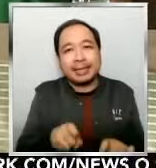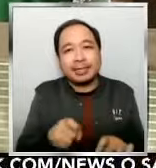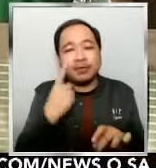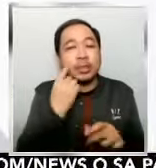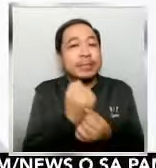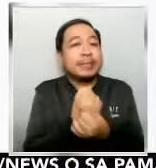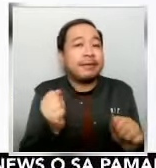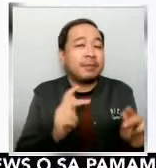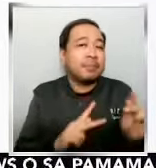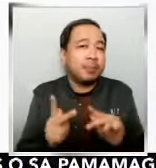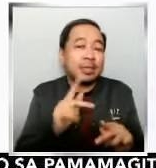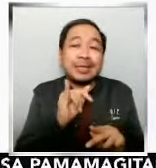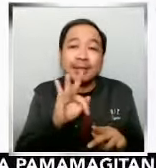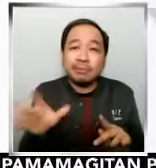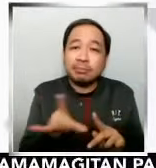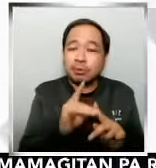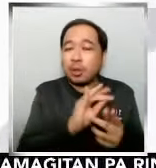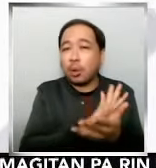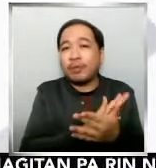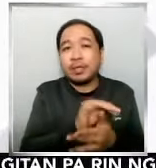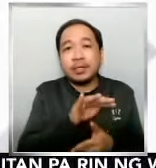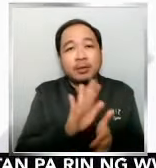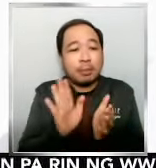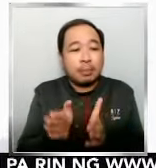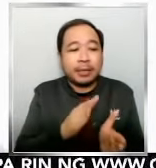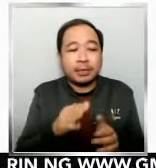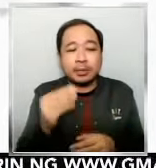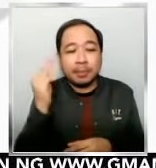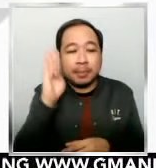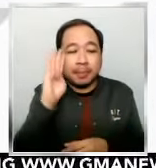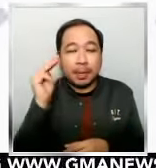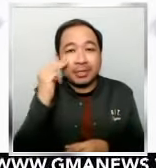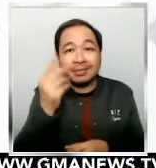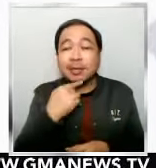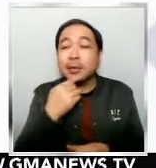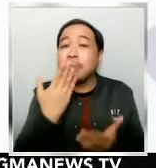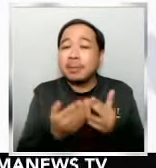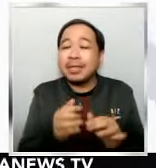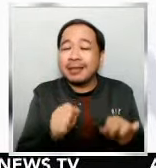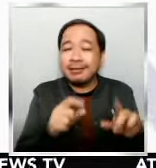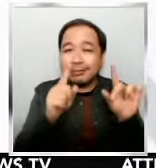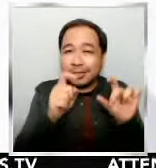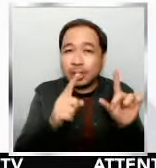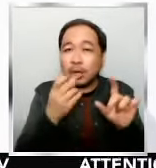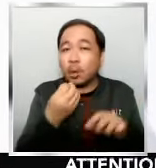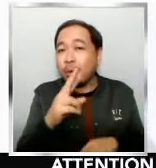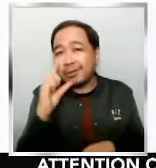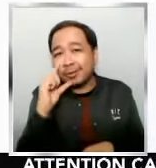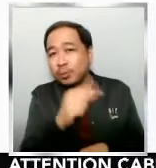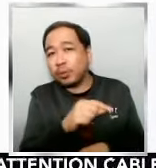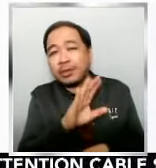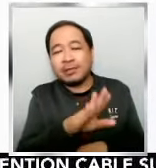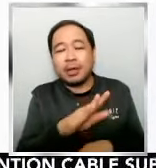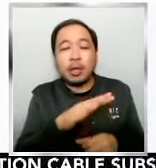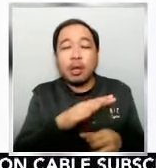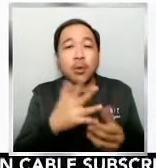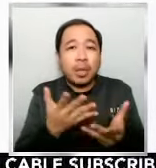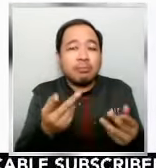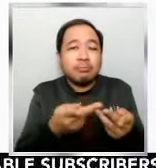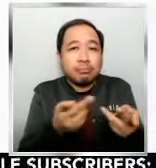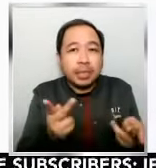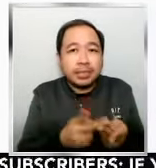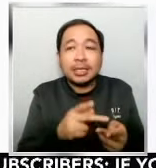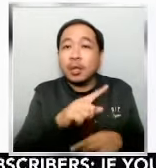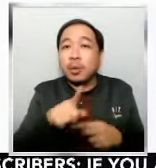ng COVID. Sa plano, sinabi ni Marcos na maaaring kunan ng litrato o i-report ang kanilang location sa pamamagitan ng itatayong